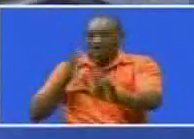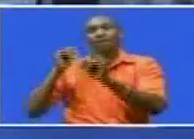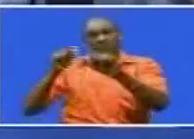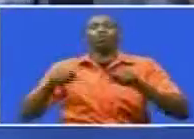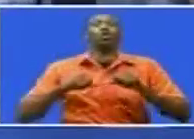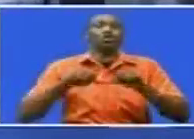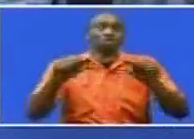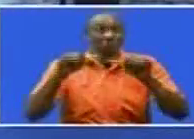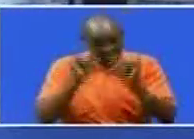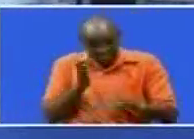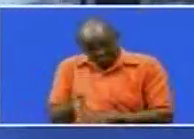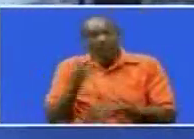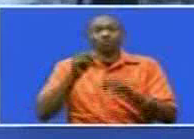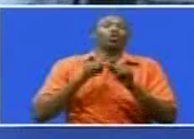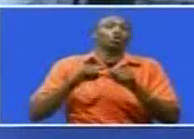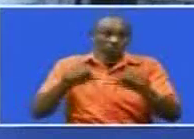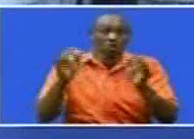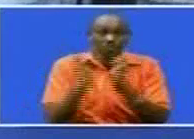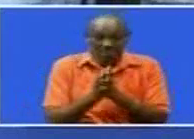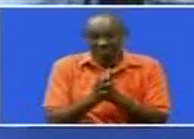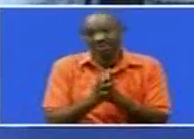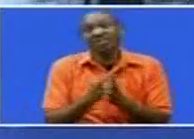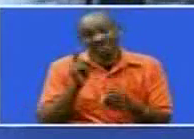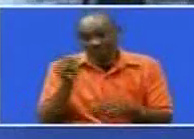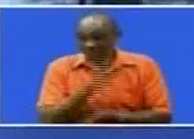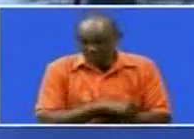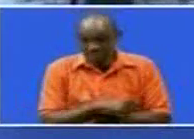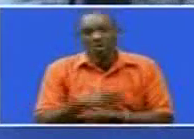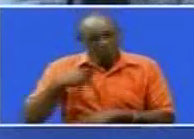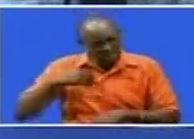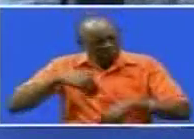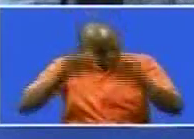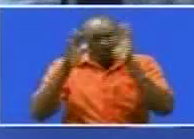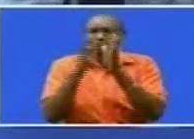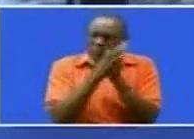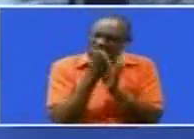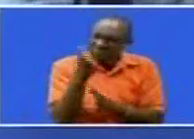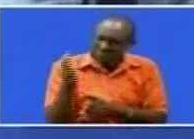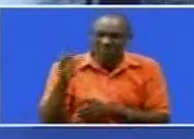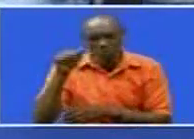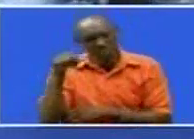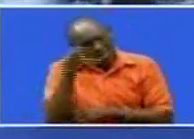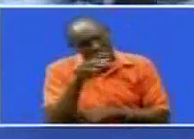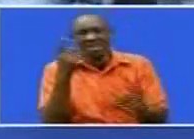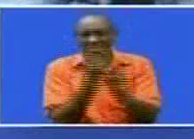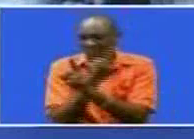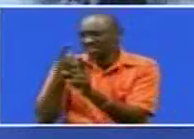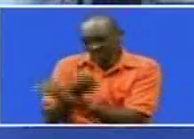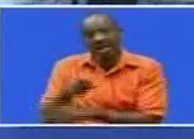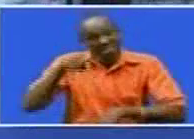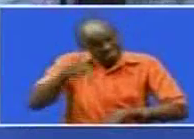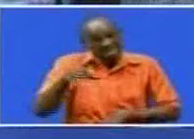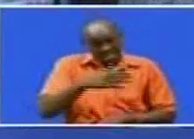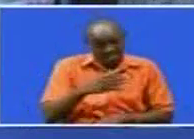itaweza kuendelea hadi pale uchaguzi wote utakapokuwa kikamilika. Tumekuwa tukifuatilia matangazo haya kutoka sehemu mbalimbali, na hapa